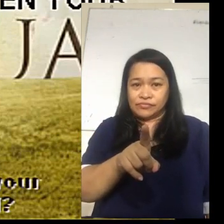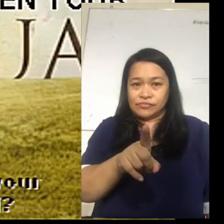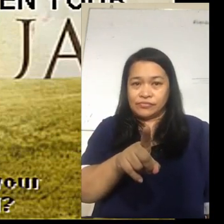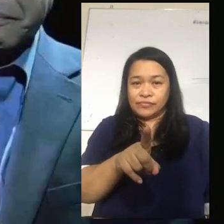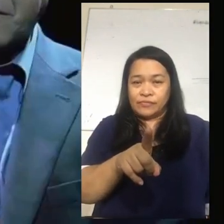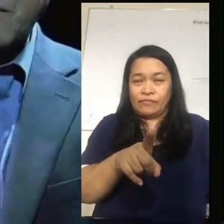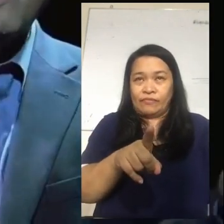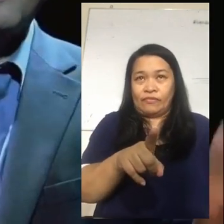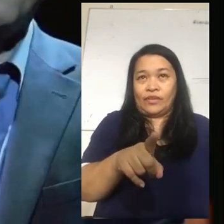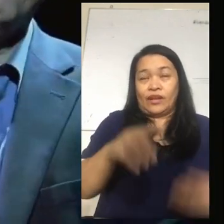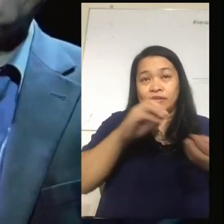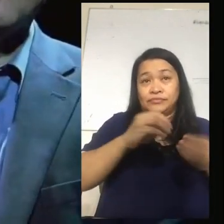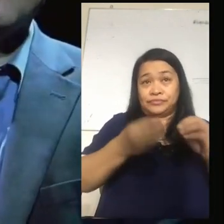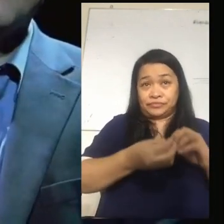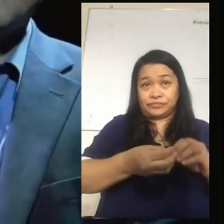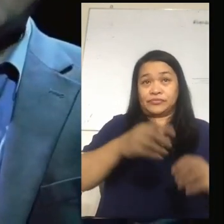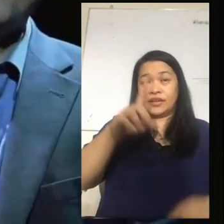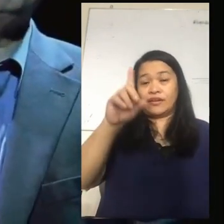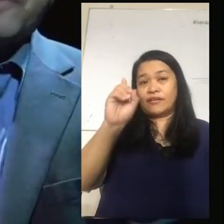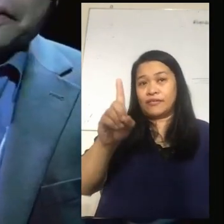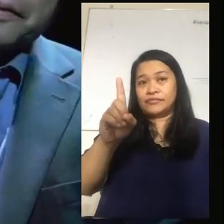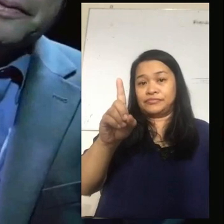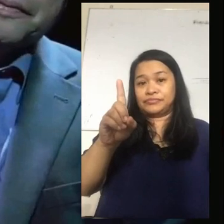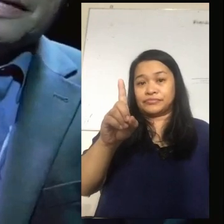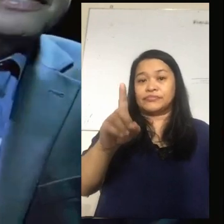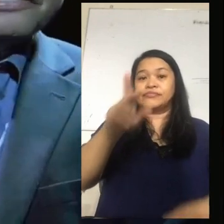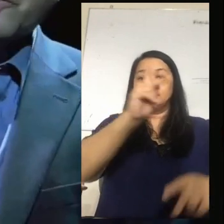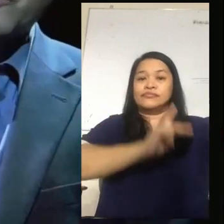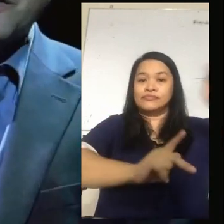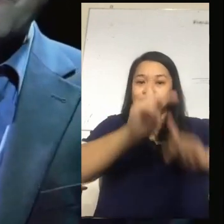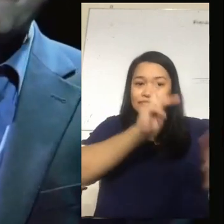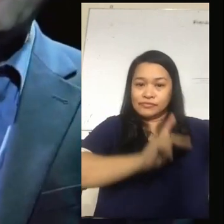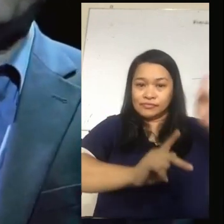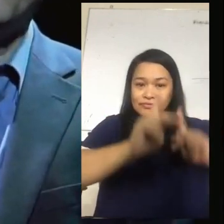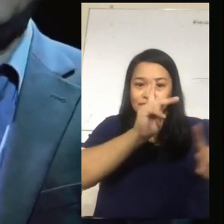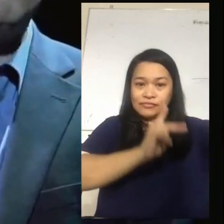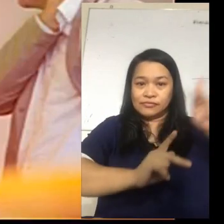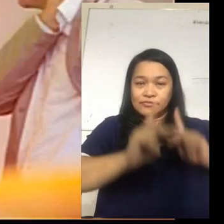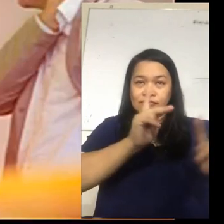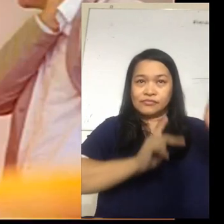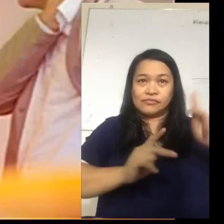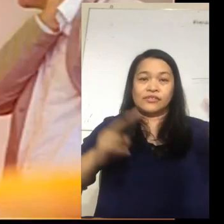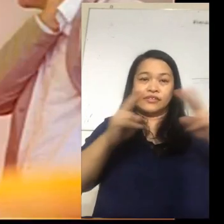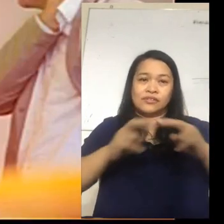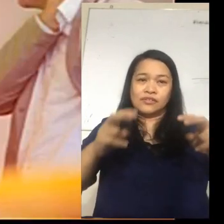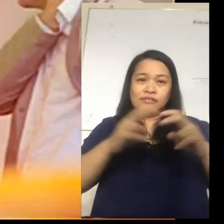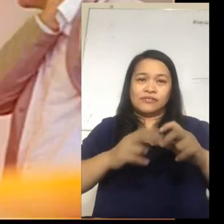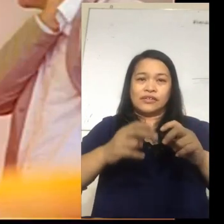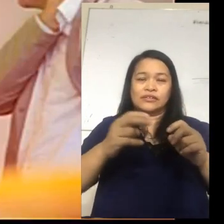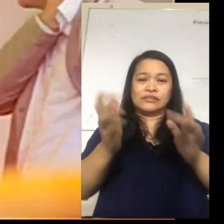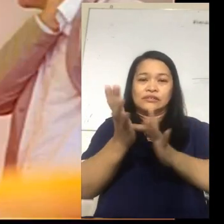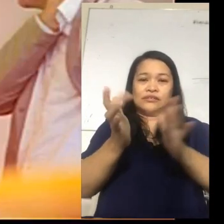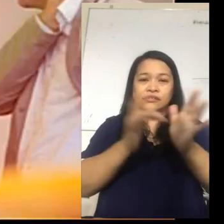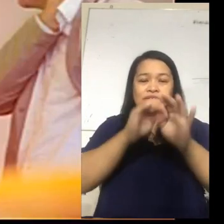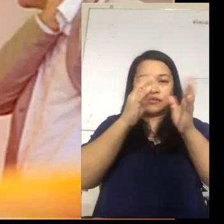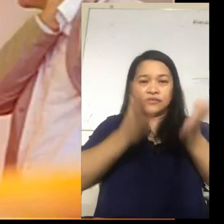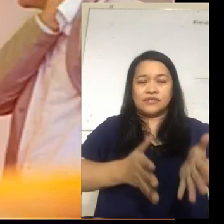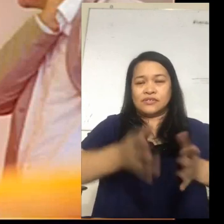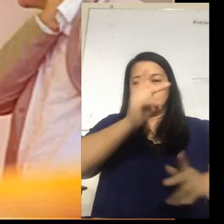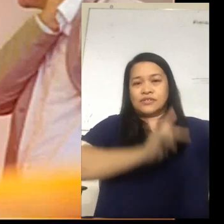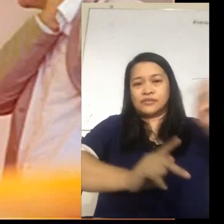Oh, number one, people. Not just ordinary people, even Christian people. Or